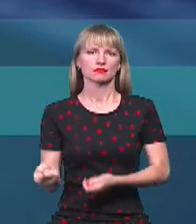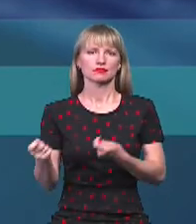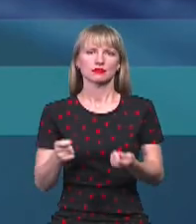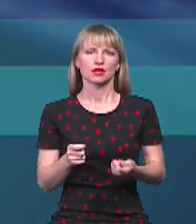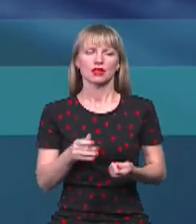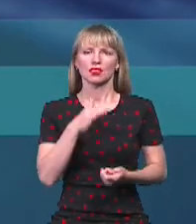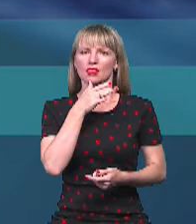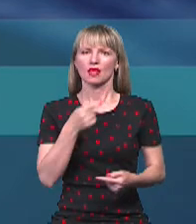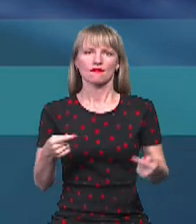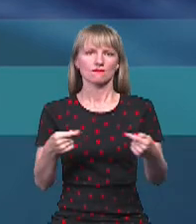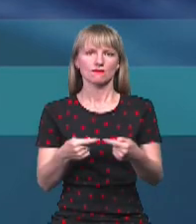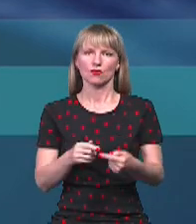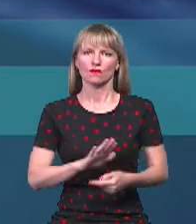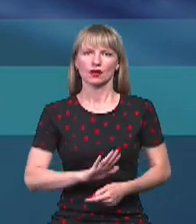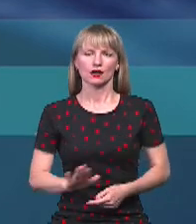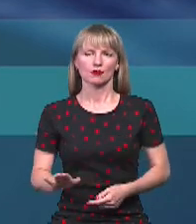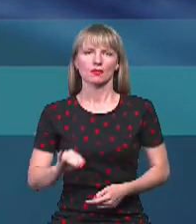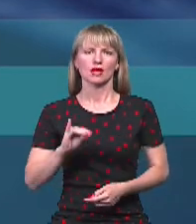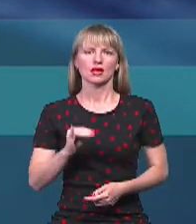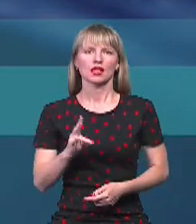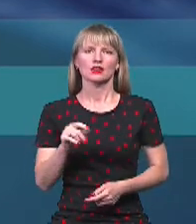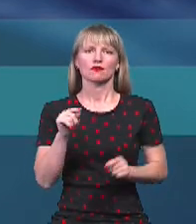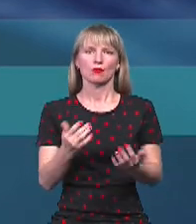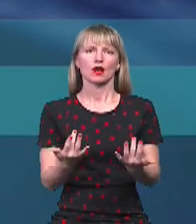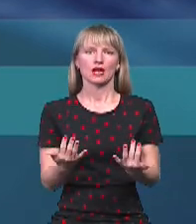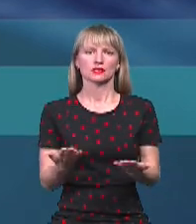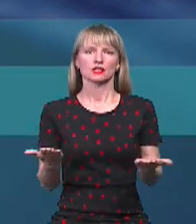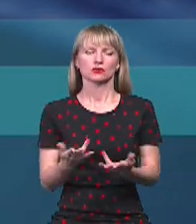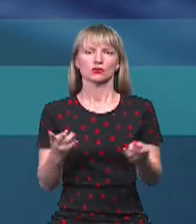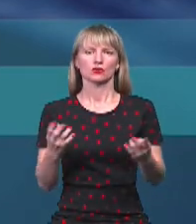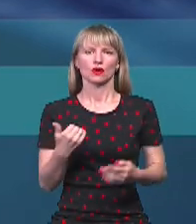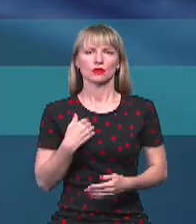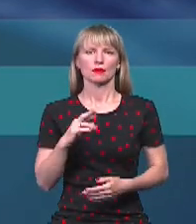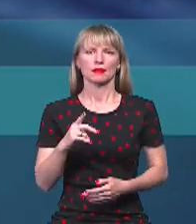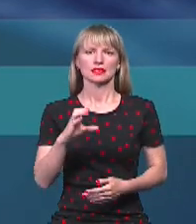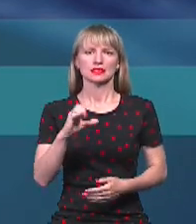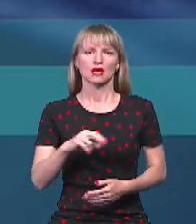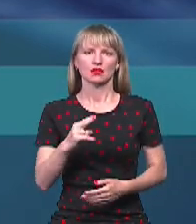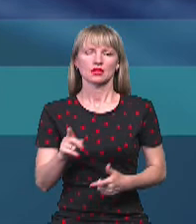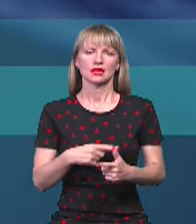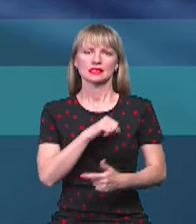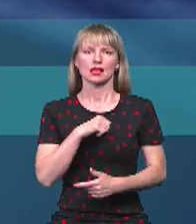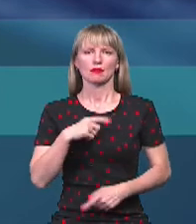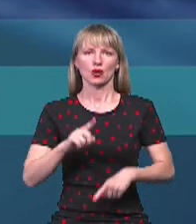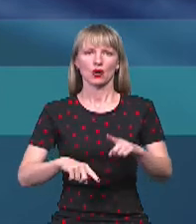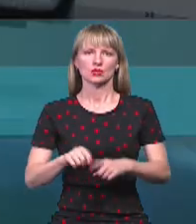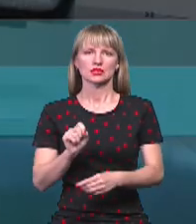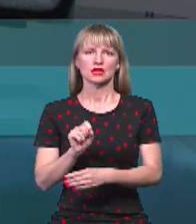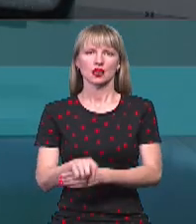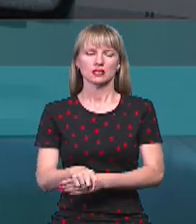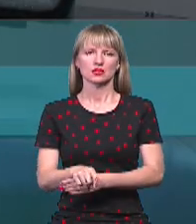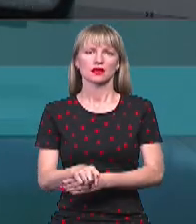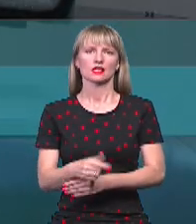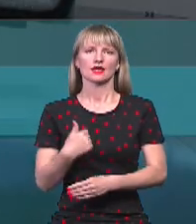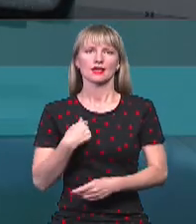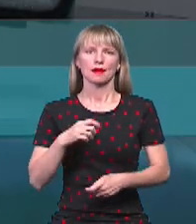поставлялось не своевременно и не в том количестве, которое хотел бы детский сад, либо сами родители заказать. Угу.